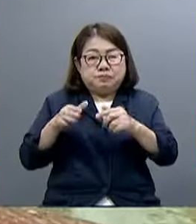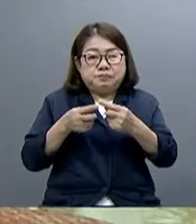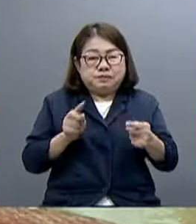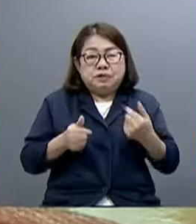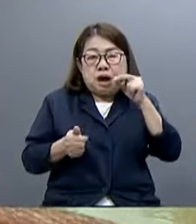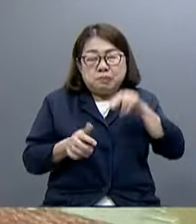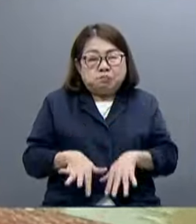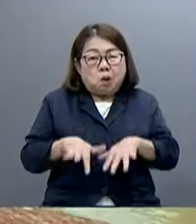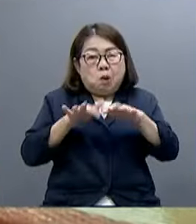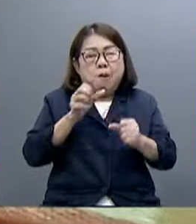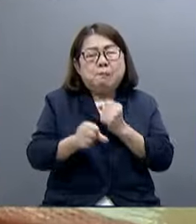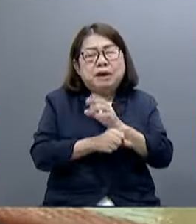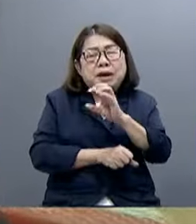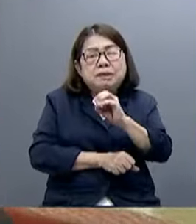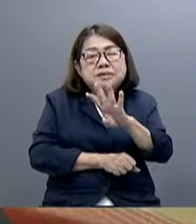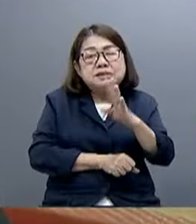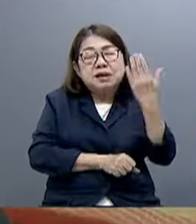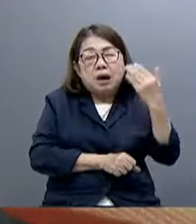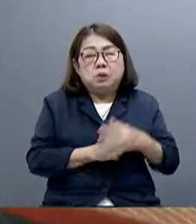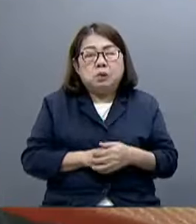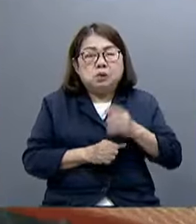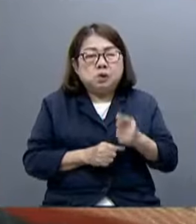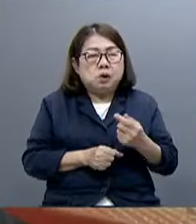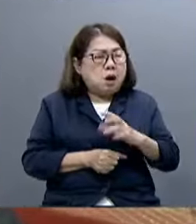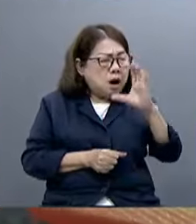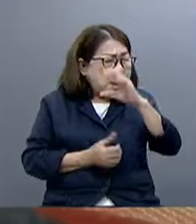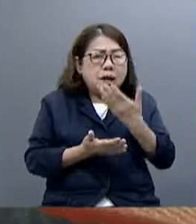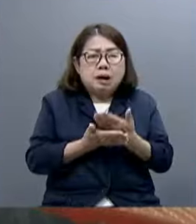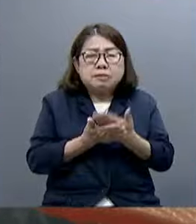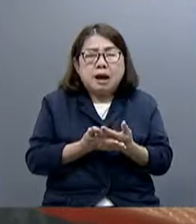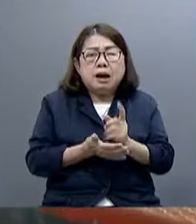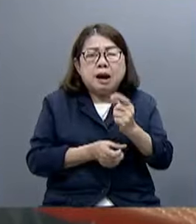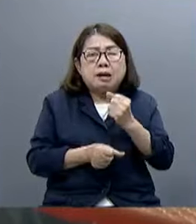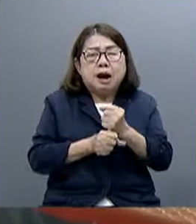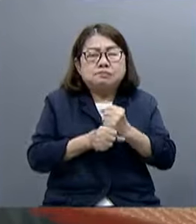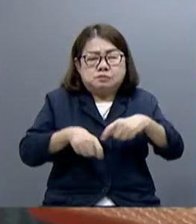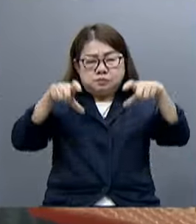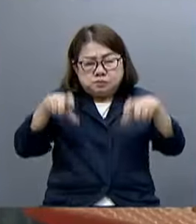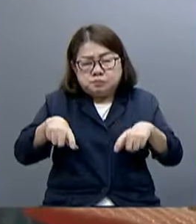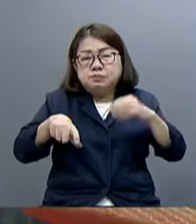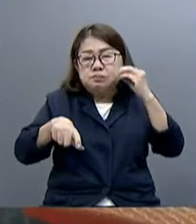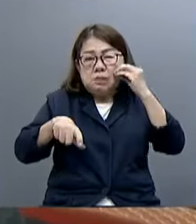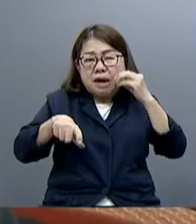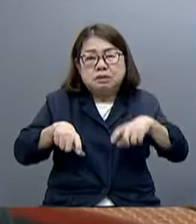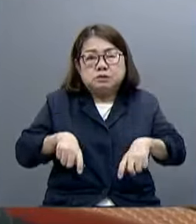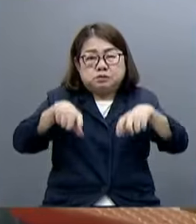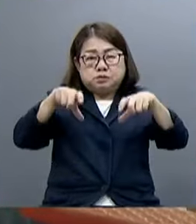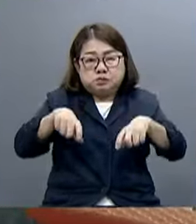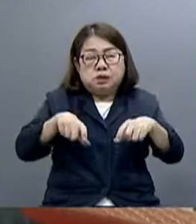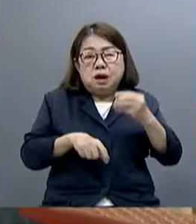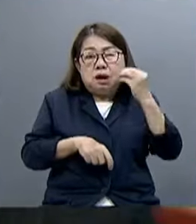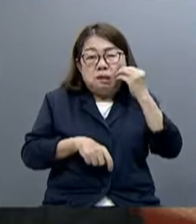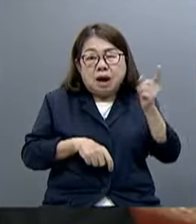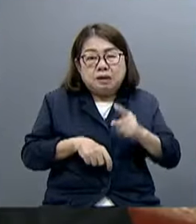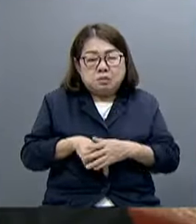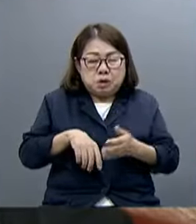เมื่อปี54อ่ะเขาก็ต้องหาเงินมาดีดบ้านกันนะคะให้มันสูงอะเพราะว่าน้ำนี่บนบ้านนี่หัวเข่ากันเลยอะ